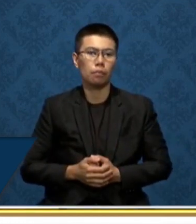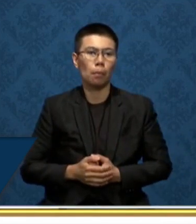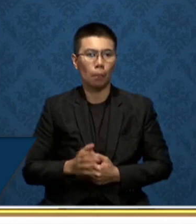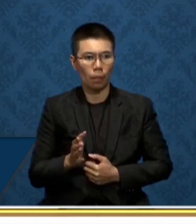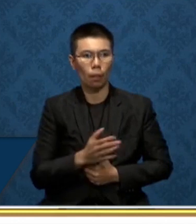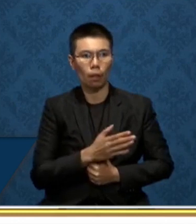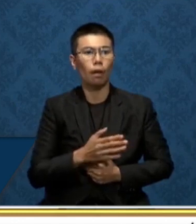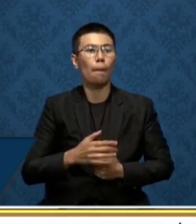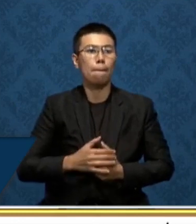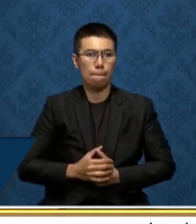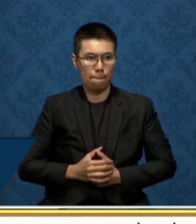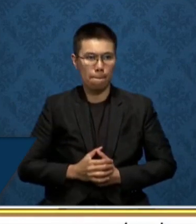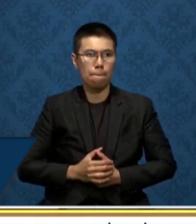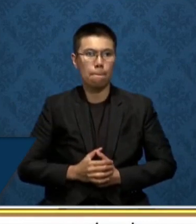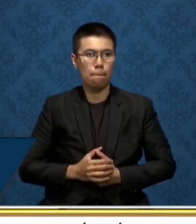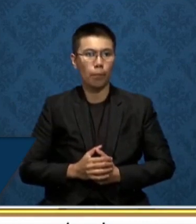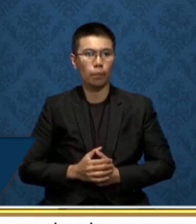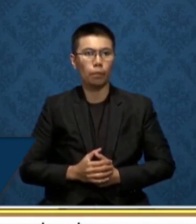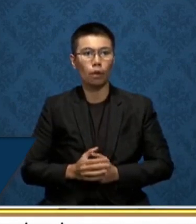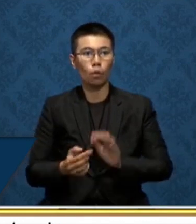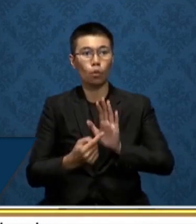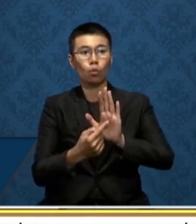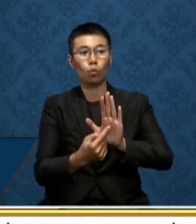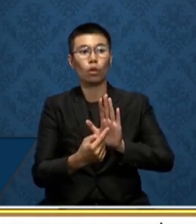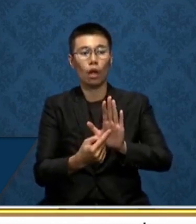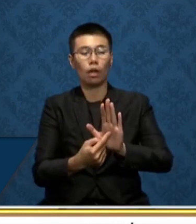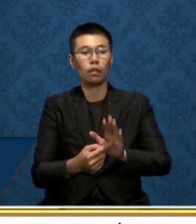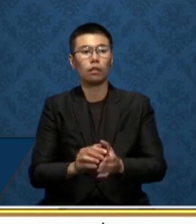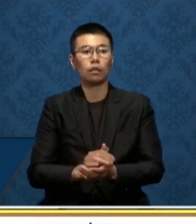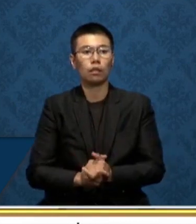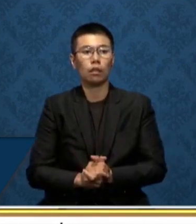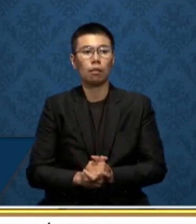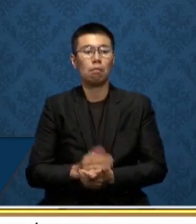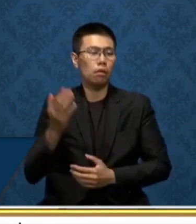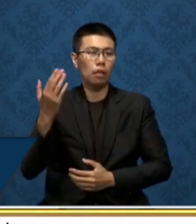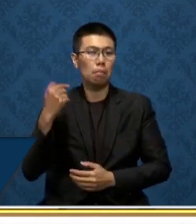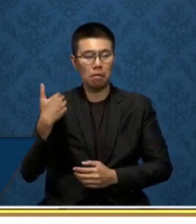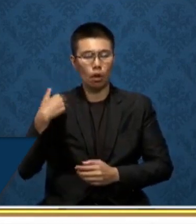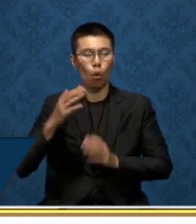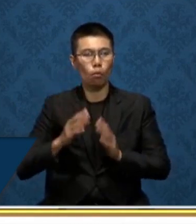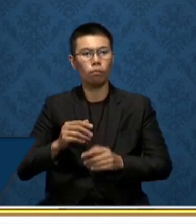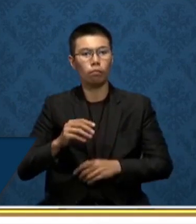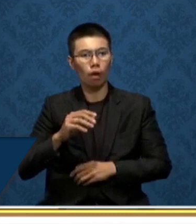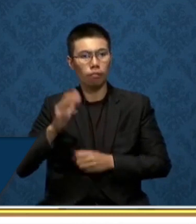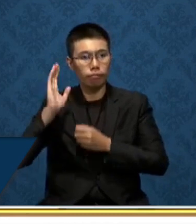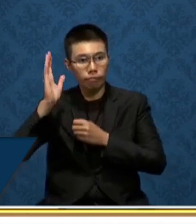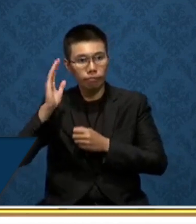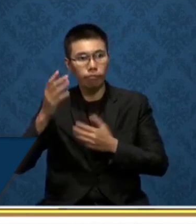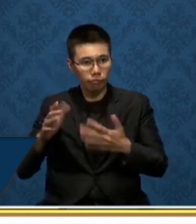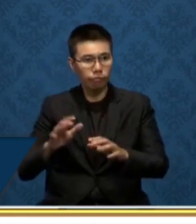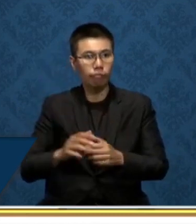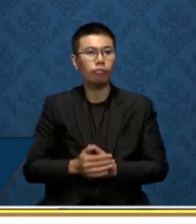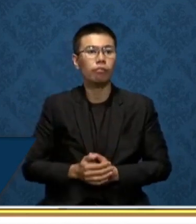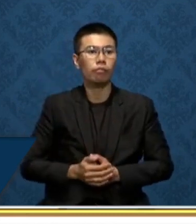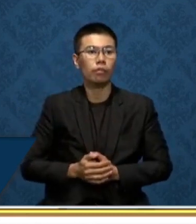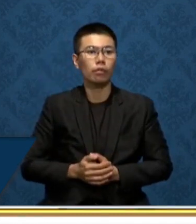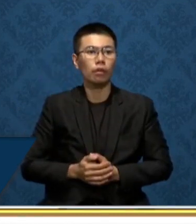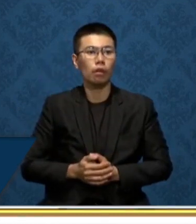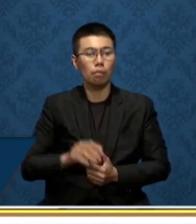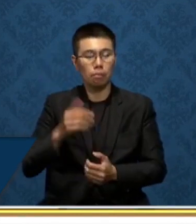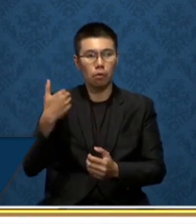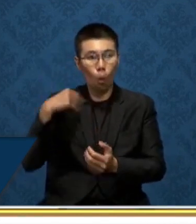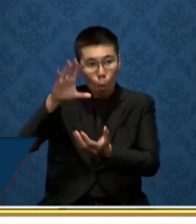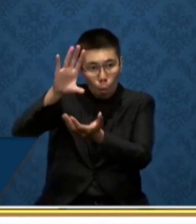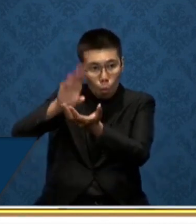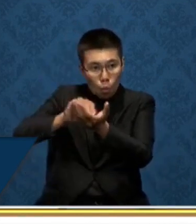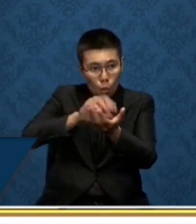ครับตรงนี้ผมจะยกตัวอย่างความรุนแรงที่หลายๆท่านก็ได้พูดไปแล้วนะครับความรุนแรงที่เราเก็บสถิติมาเนี่ย